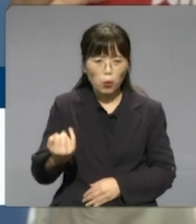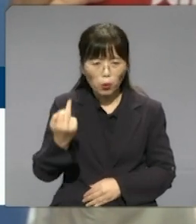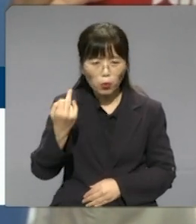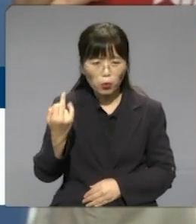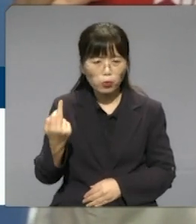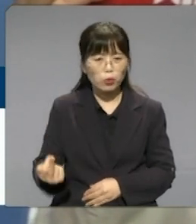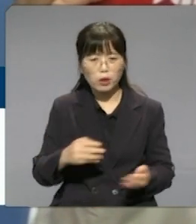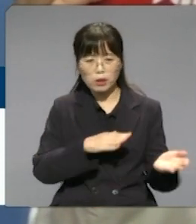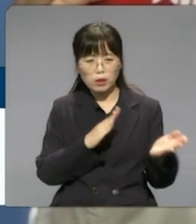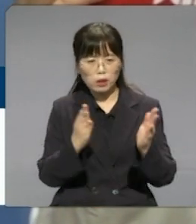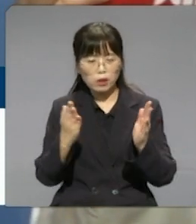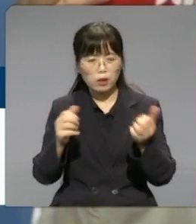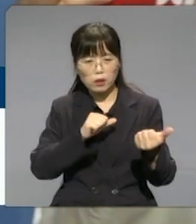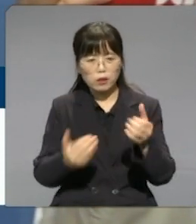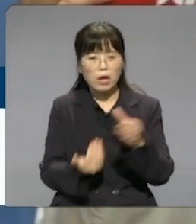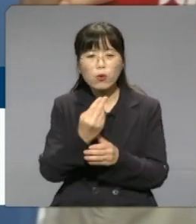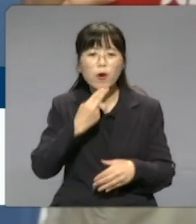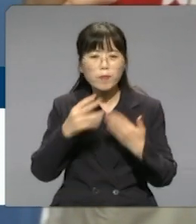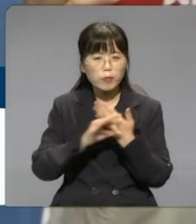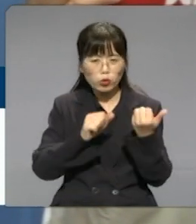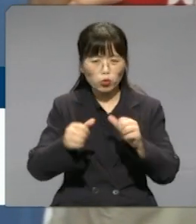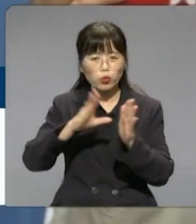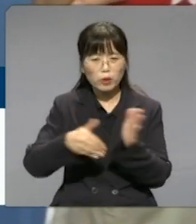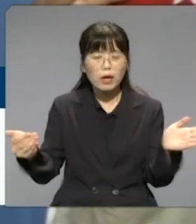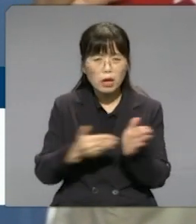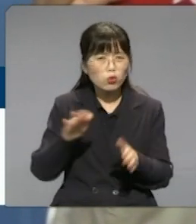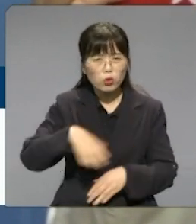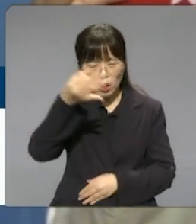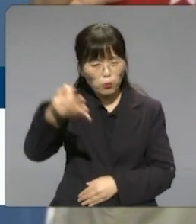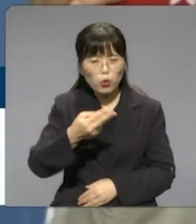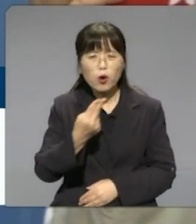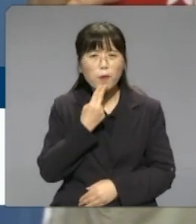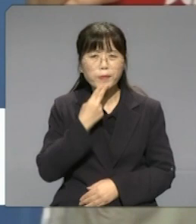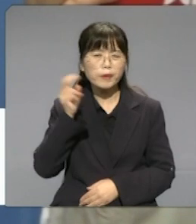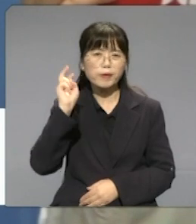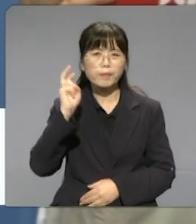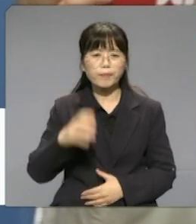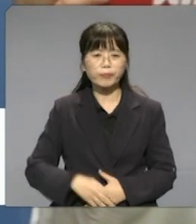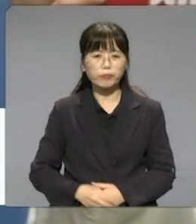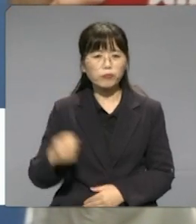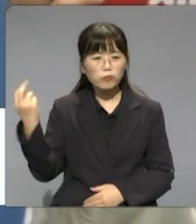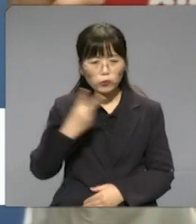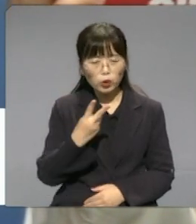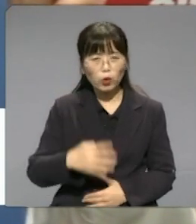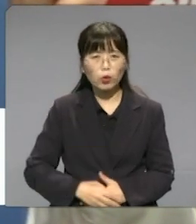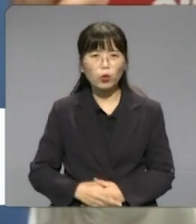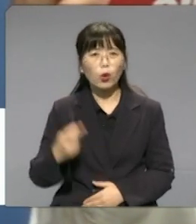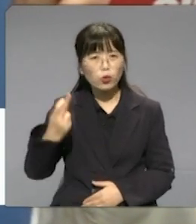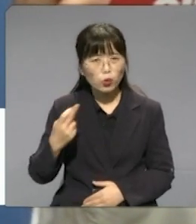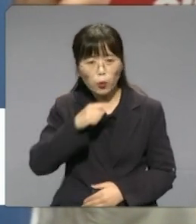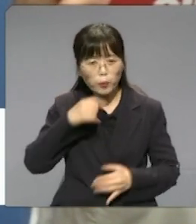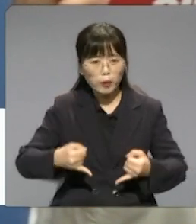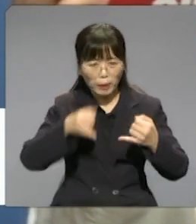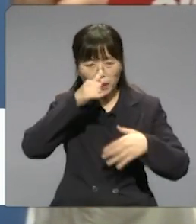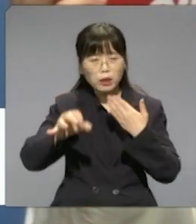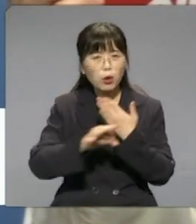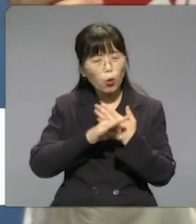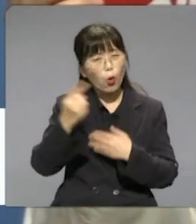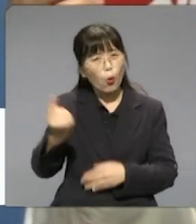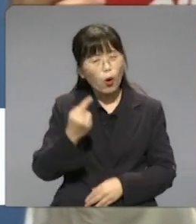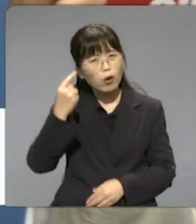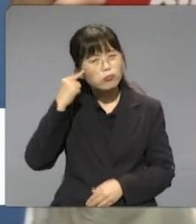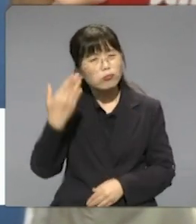나지 않았다면 죽을 때까지 우리를 보러 오지 않았을 겁니다. 그리고 동생이 빚만 있다면